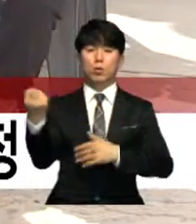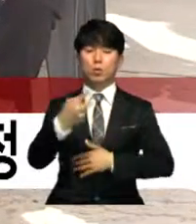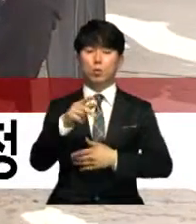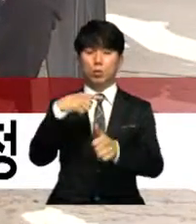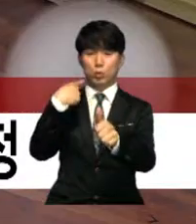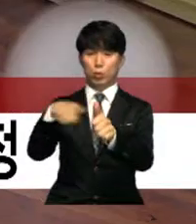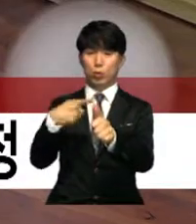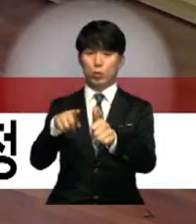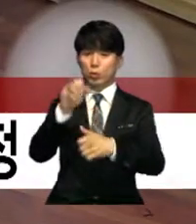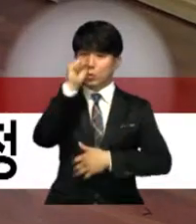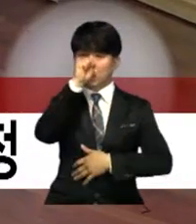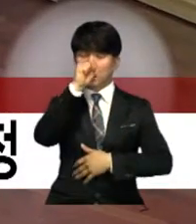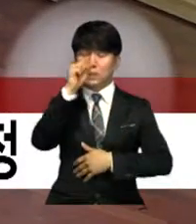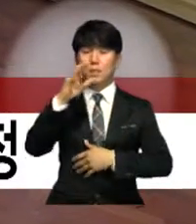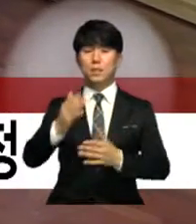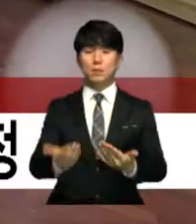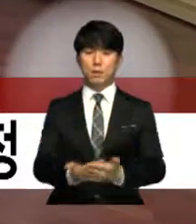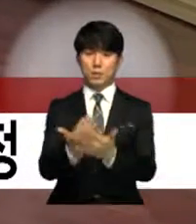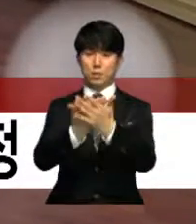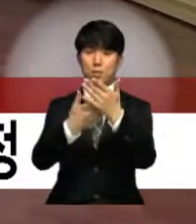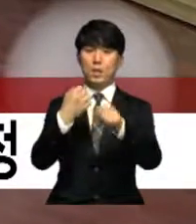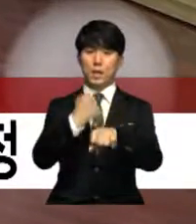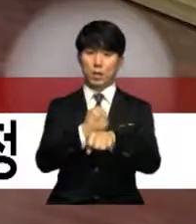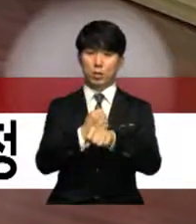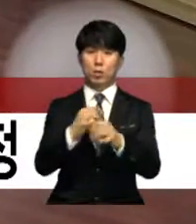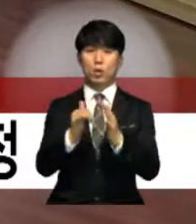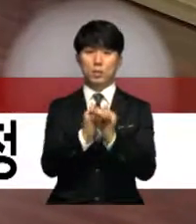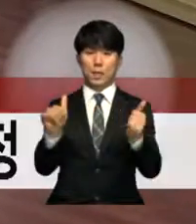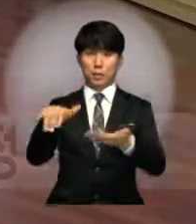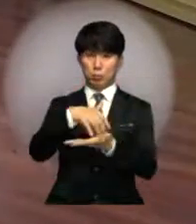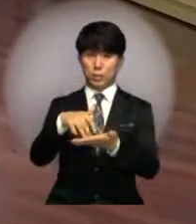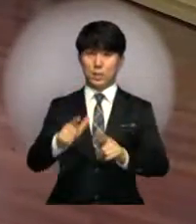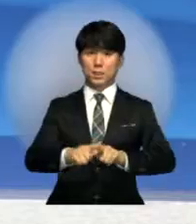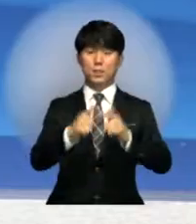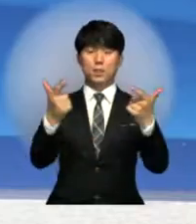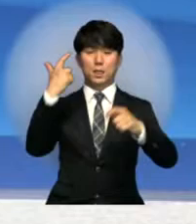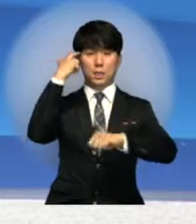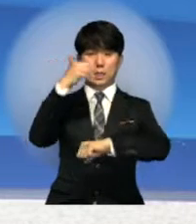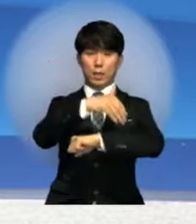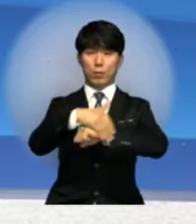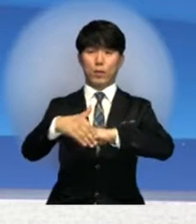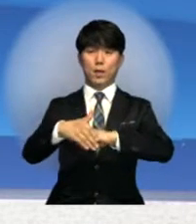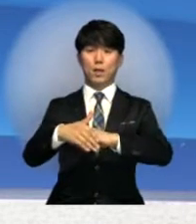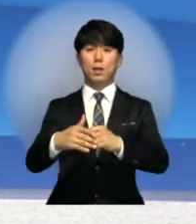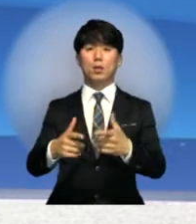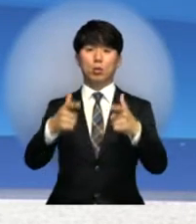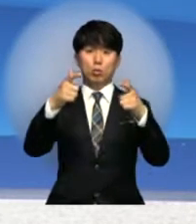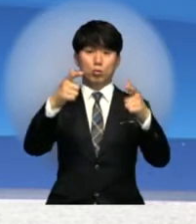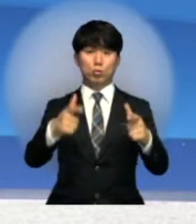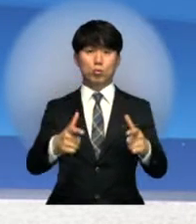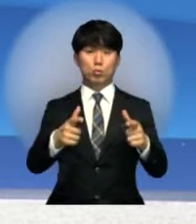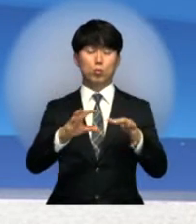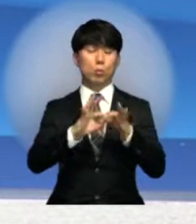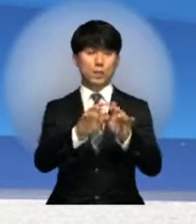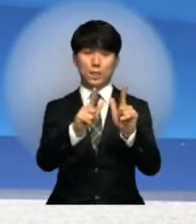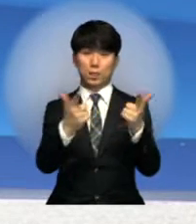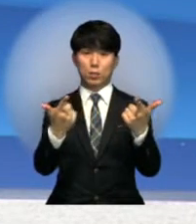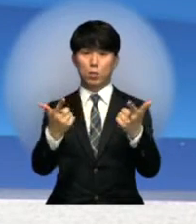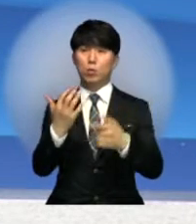교육의 질을 상승시켜 인구를 늘리겠다는 입장을 밝혔습니다. 구를 통하지 않고 서울시로부터